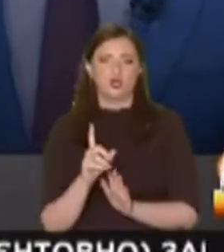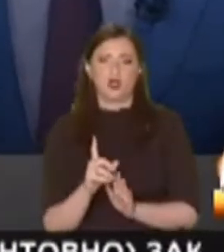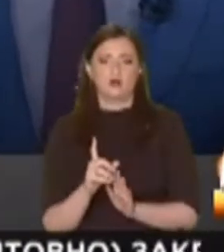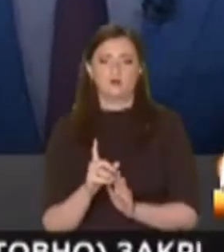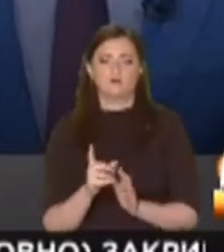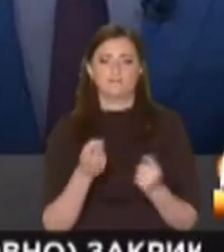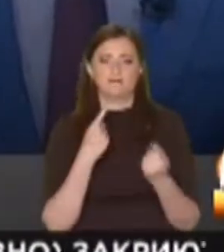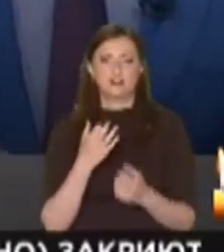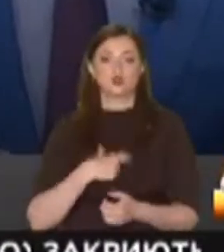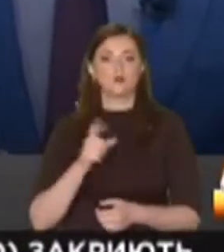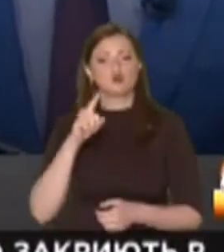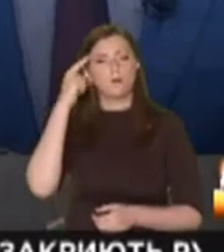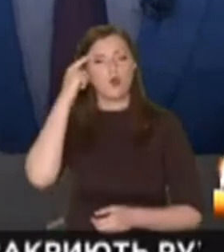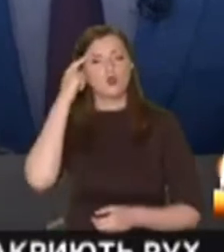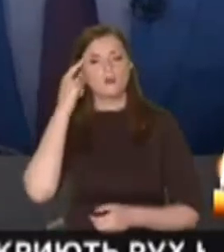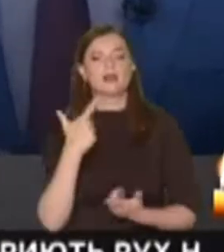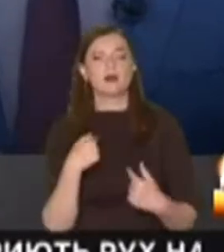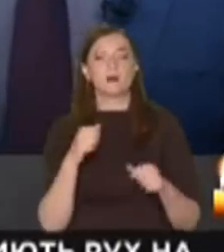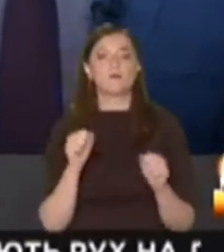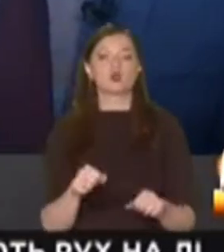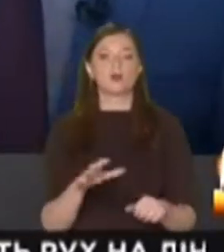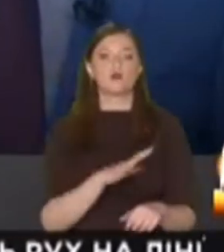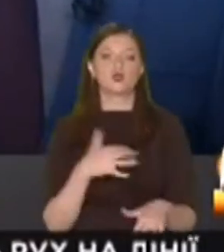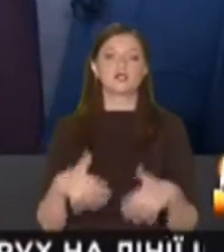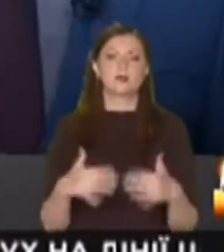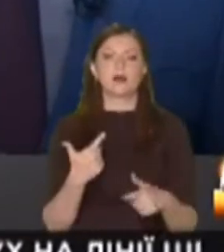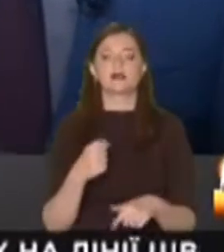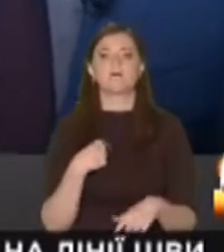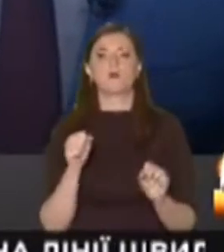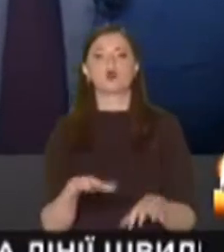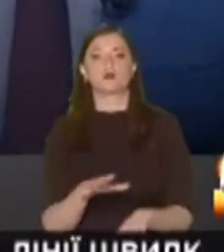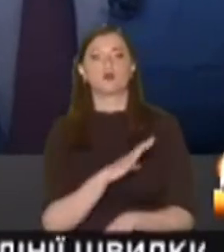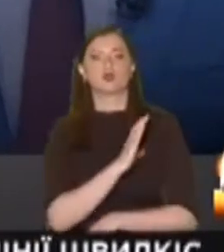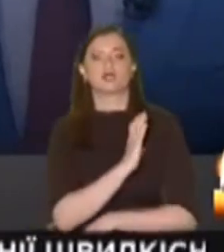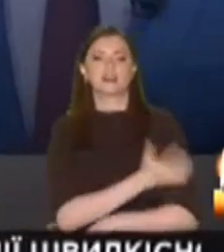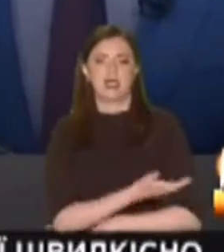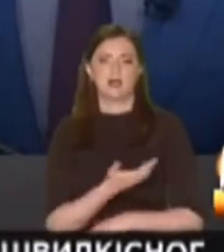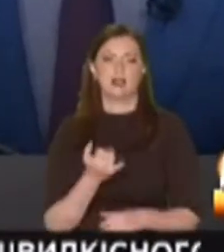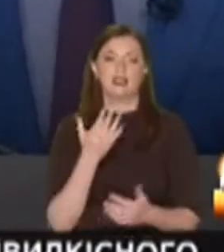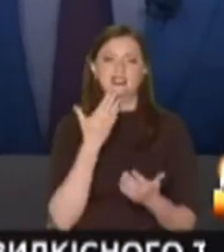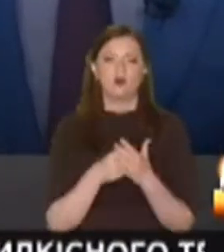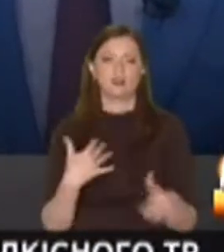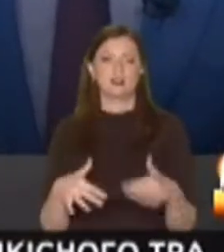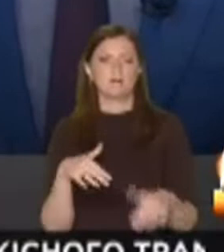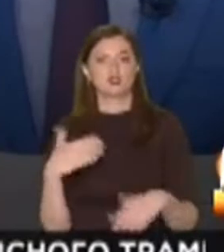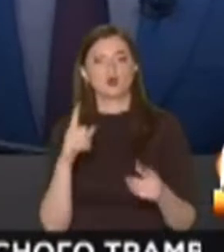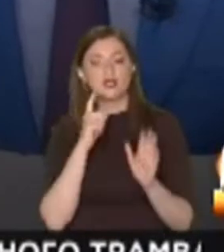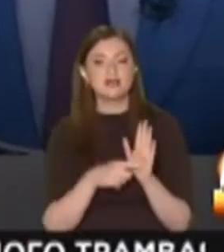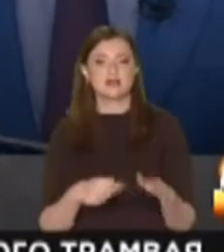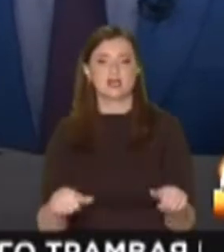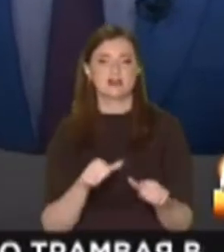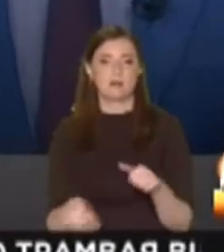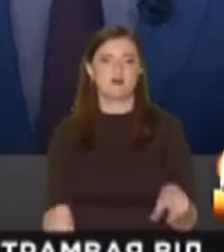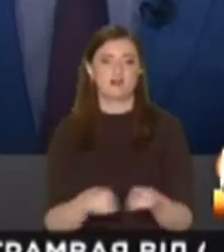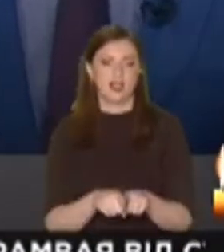вести діалог з собою, щоб подумати, де ми можемо бути слабкими, де ми можемо бути сильними. І часто ми свої слабкі сторони дізнаємося саме в цих